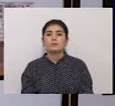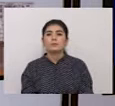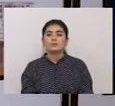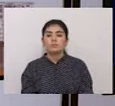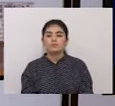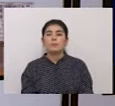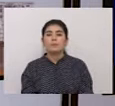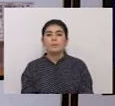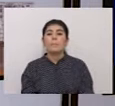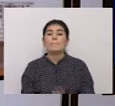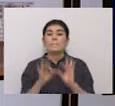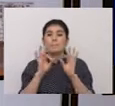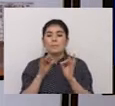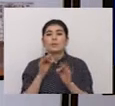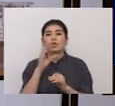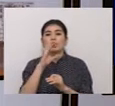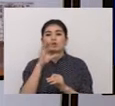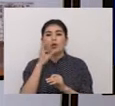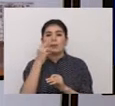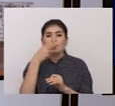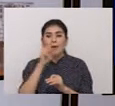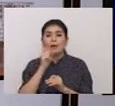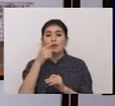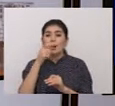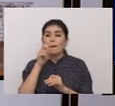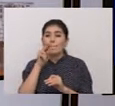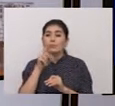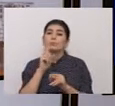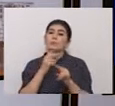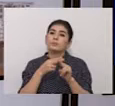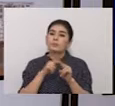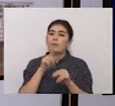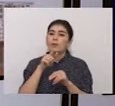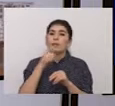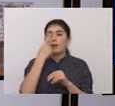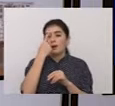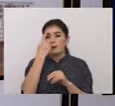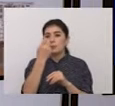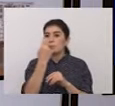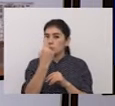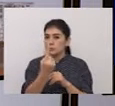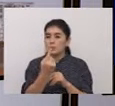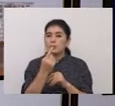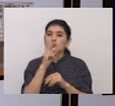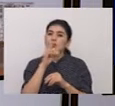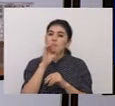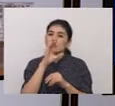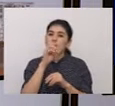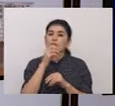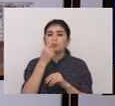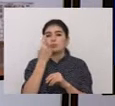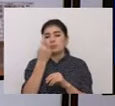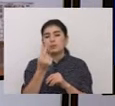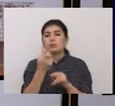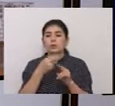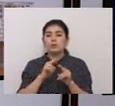Menimcha to'g'ri topdingiz, bu sodda gap edi. Chunki bu gapda axborot bitta, kesimlik shakli ham